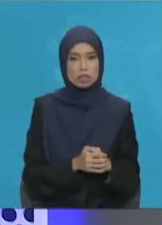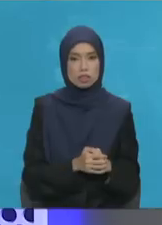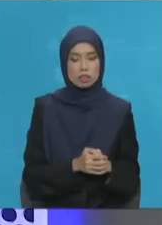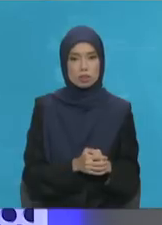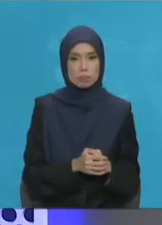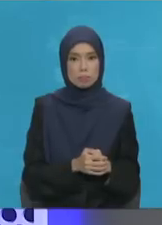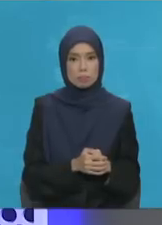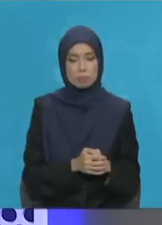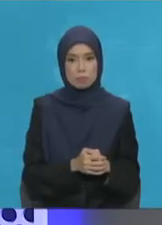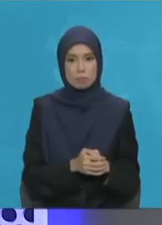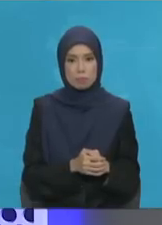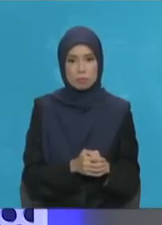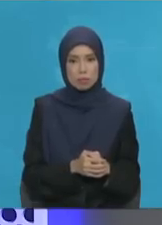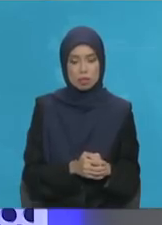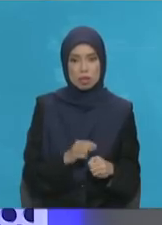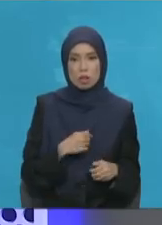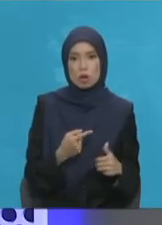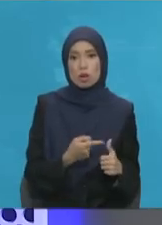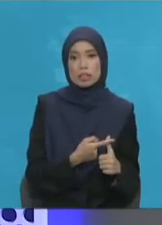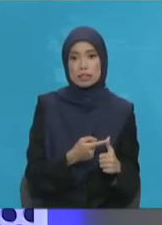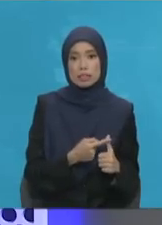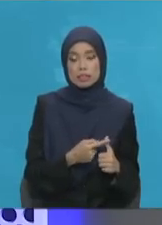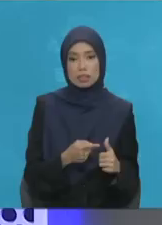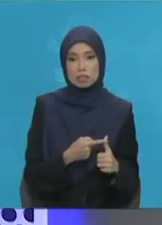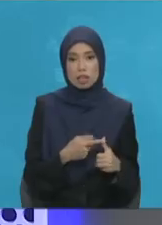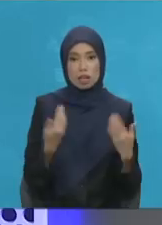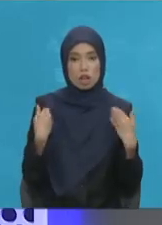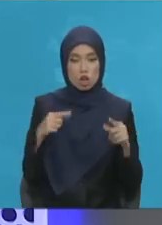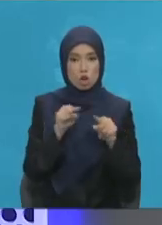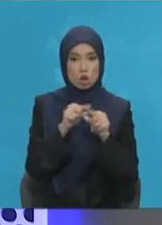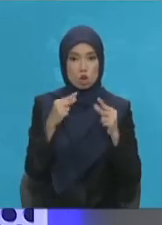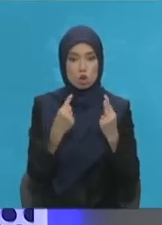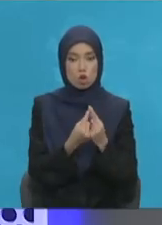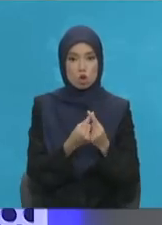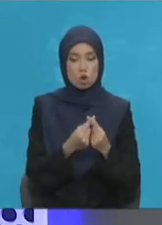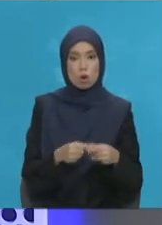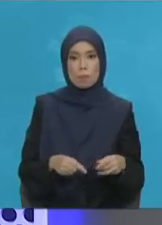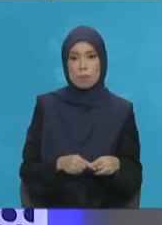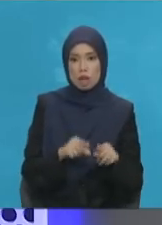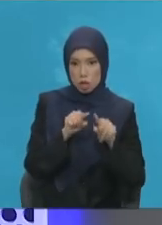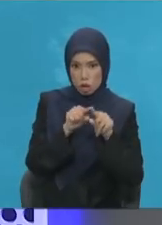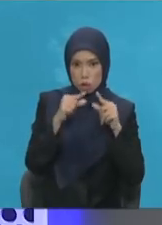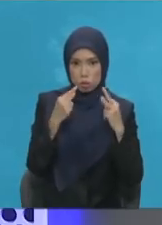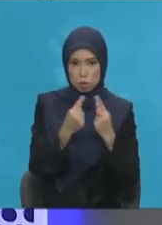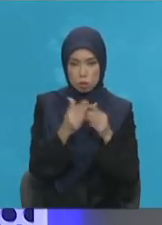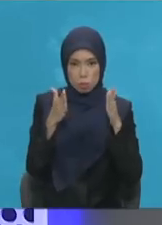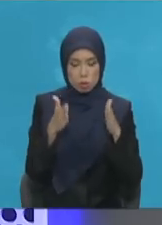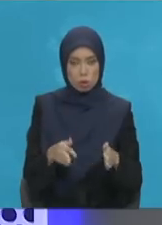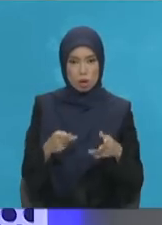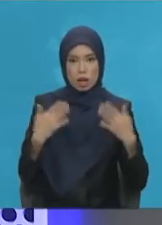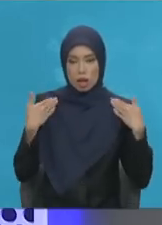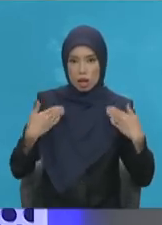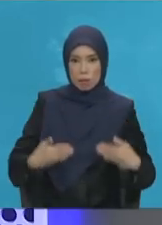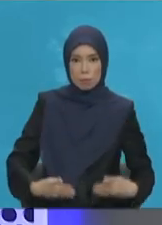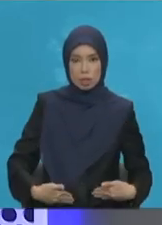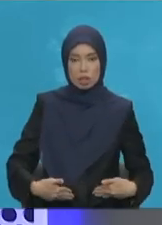duli yang teramat mulia di dahului oleh hulubalang diraja yang membawa Pemurah dan harga dan hulubalang